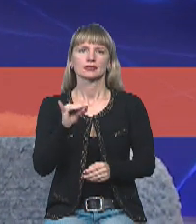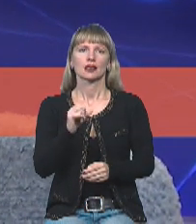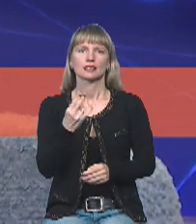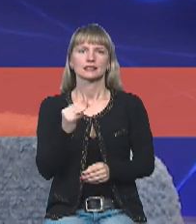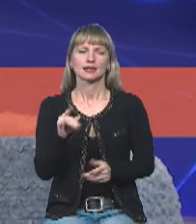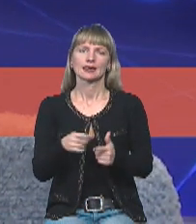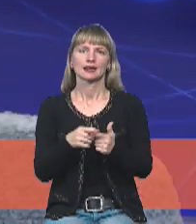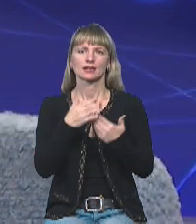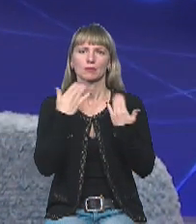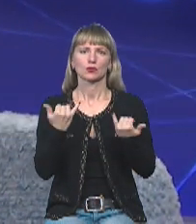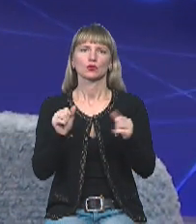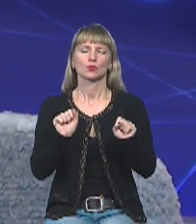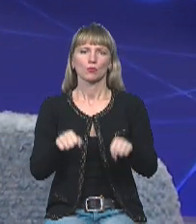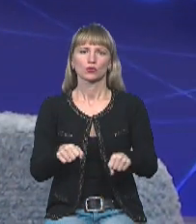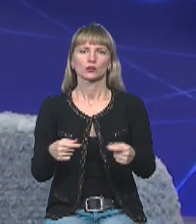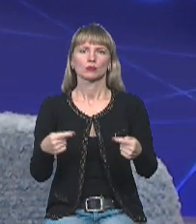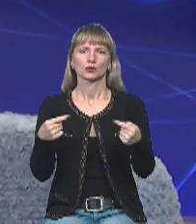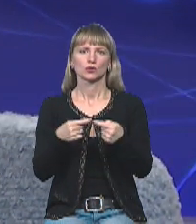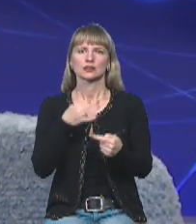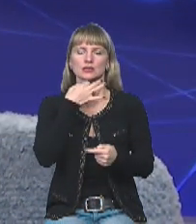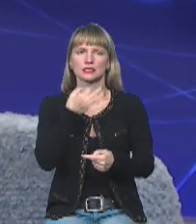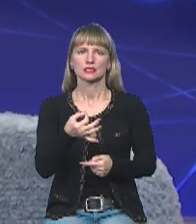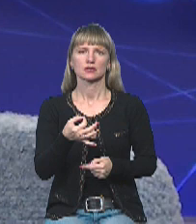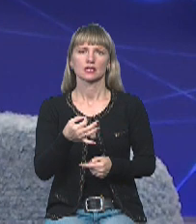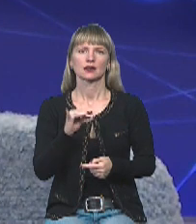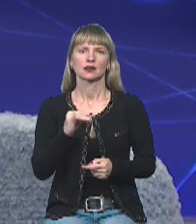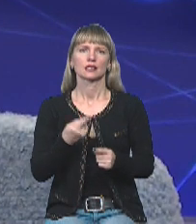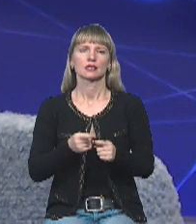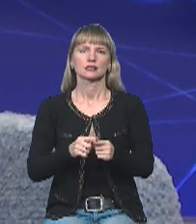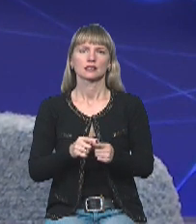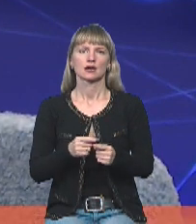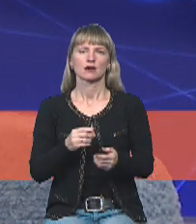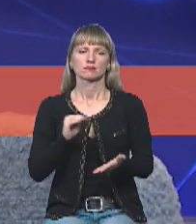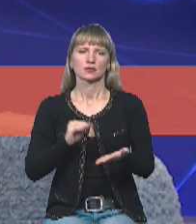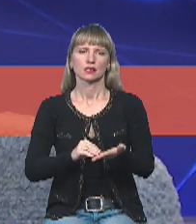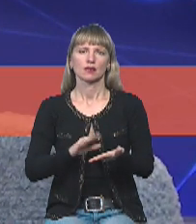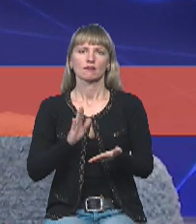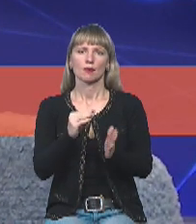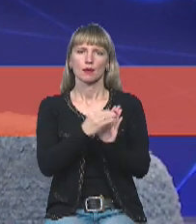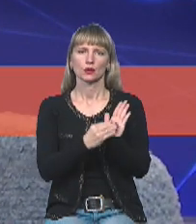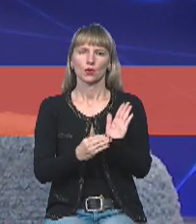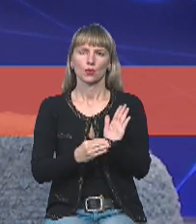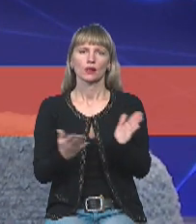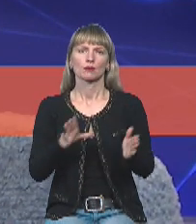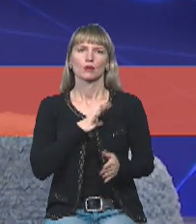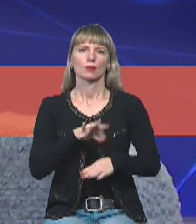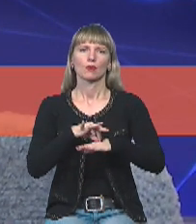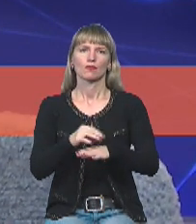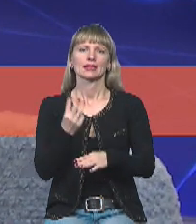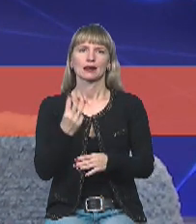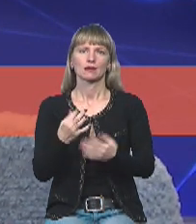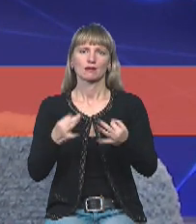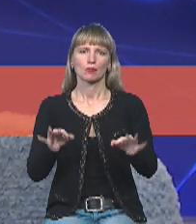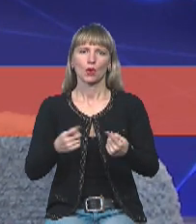немає. Сьогодні ми можемо твердо сказати, і це закріплено в протоколах досліджень, які були проведені трьома